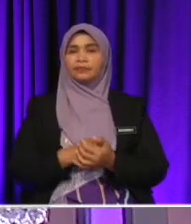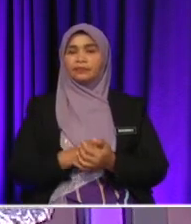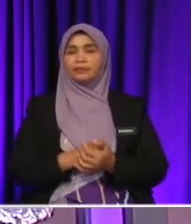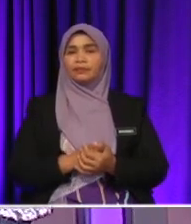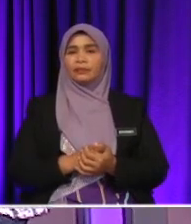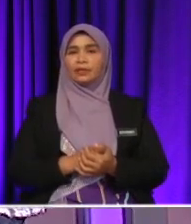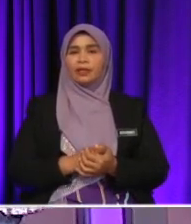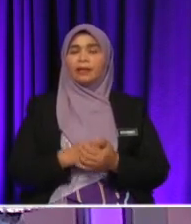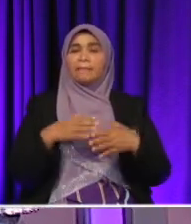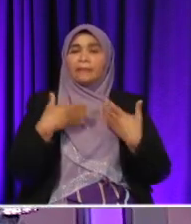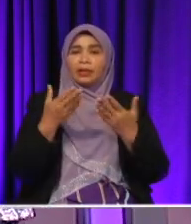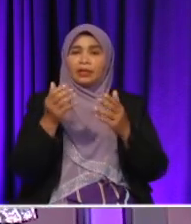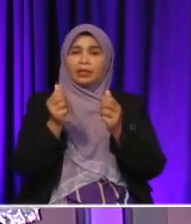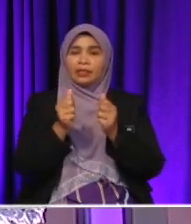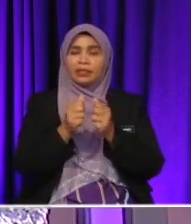Bagaimana